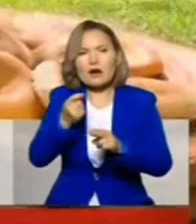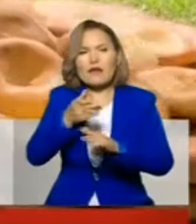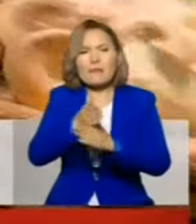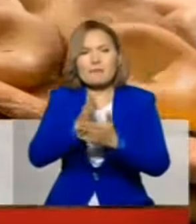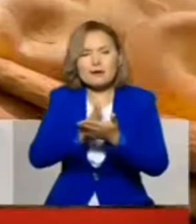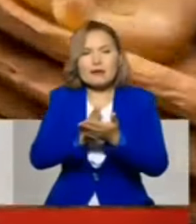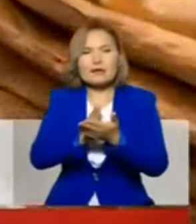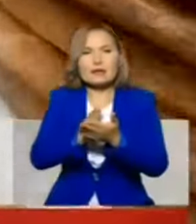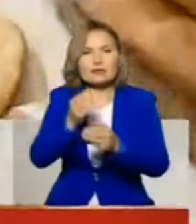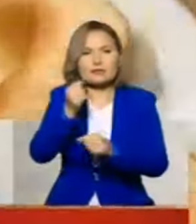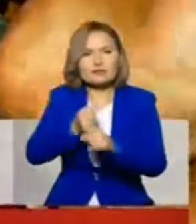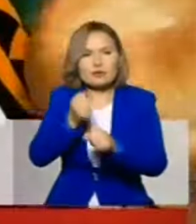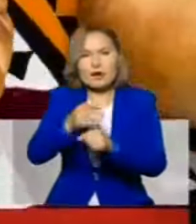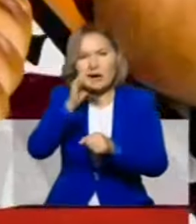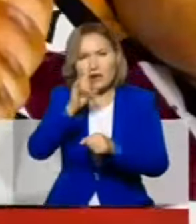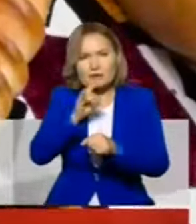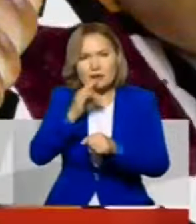жасалған.